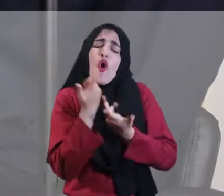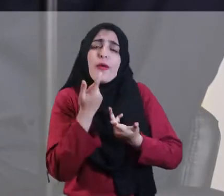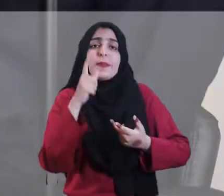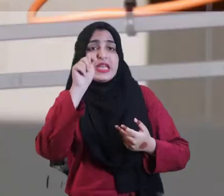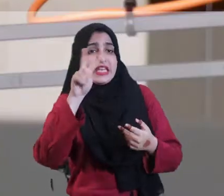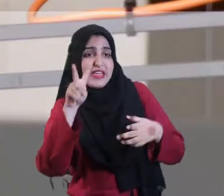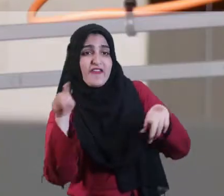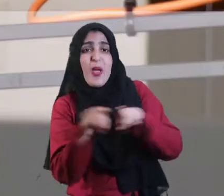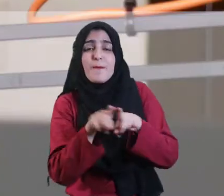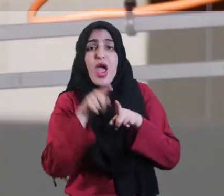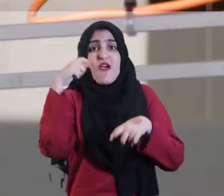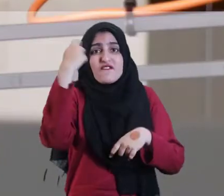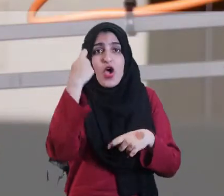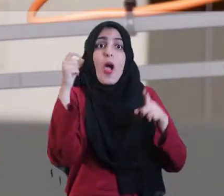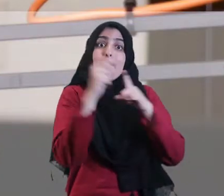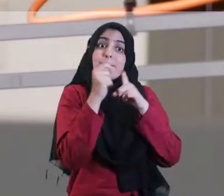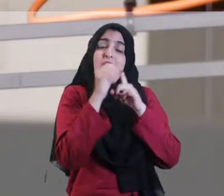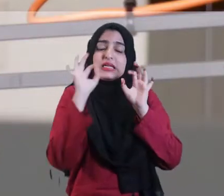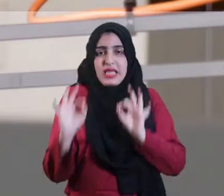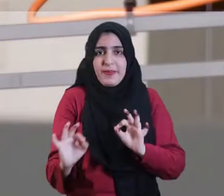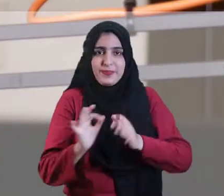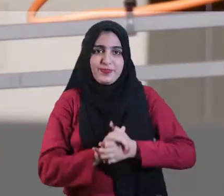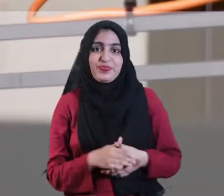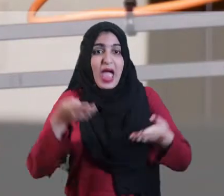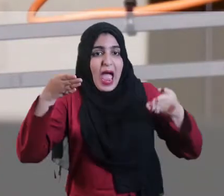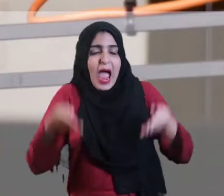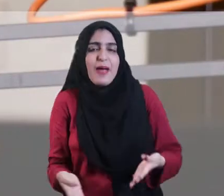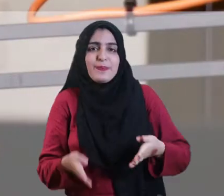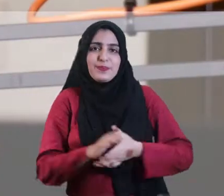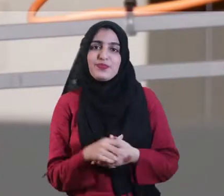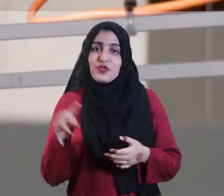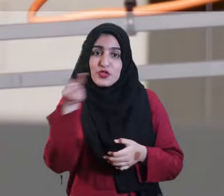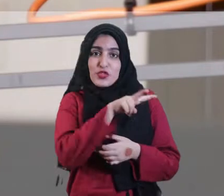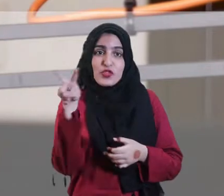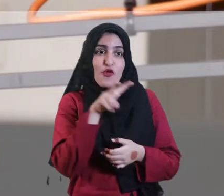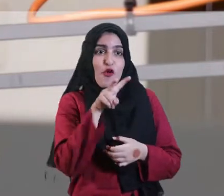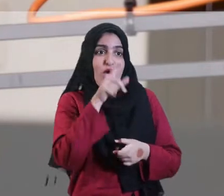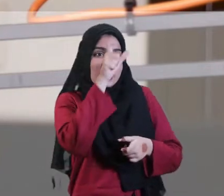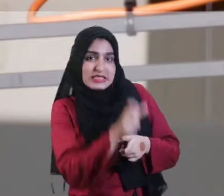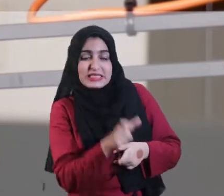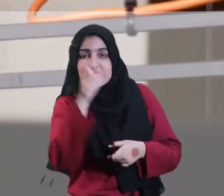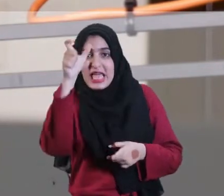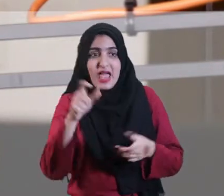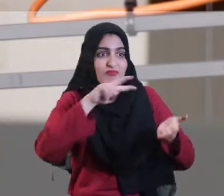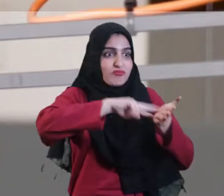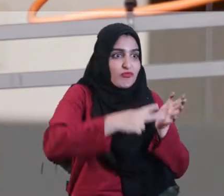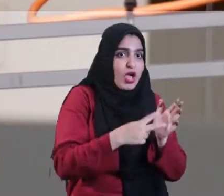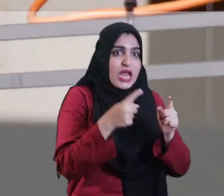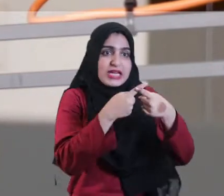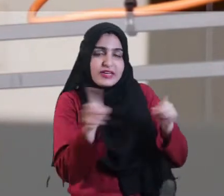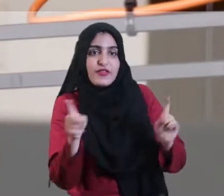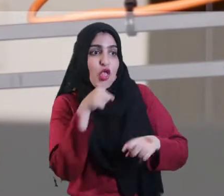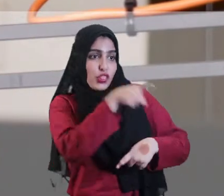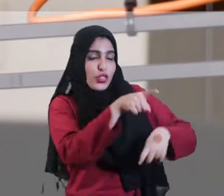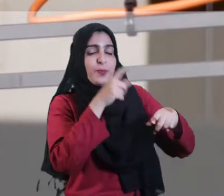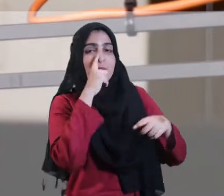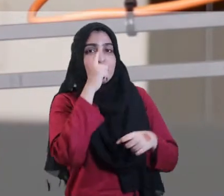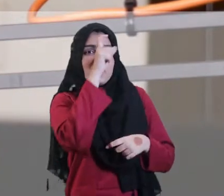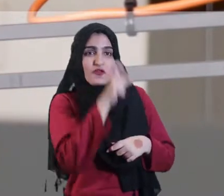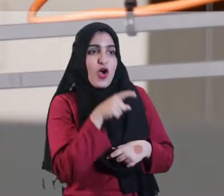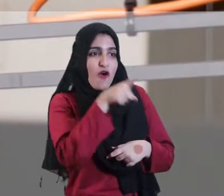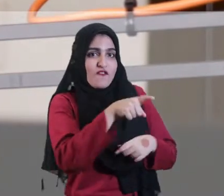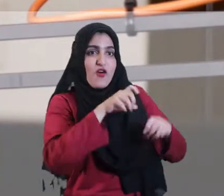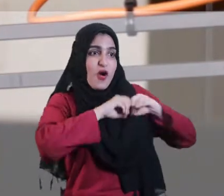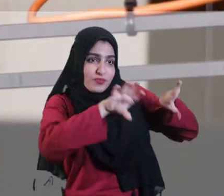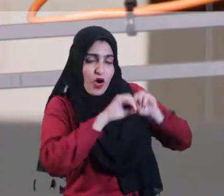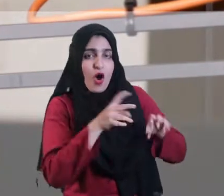है अच्छा काम कीजिए पाकिस्तान इन्हें वी आर नॉट कम इनटू ए फ़्यू इंडिविजुअल्स कैन अलसो कॉन्टैक्ट मे क